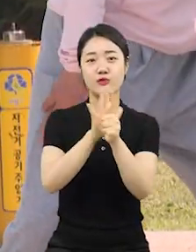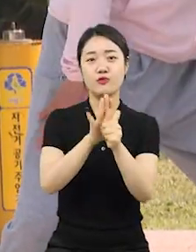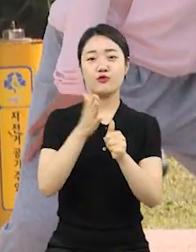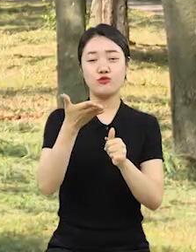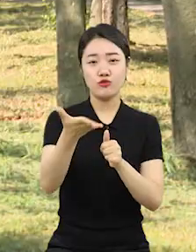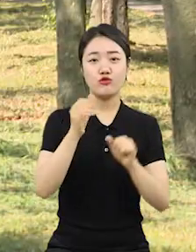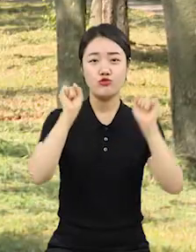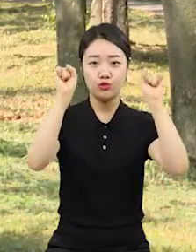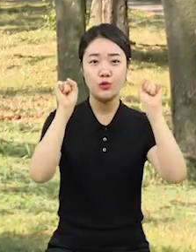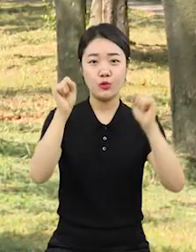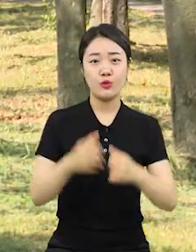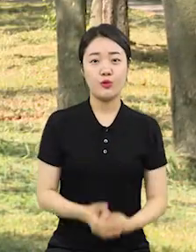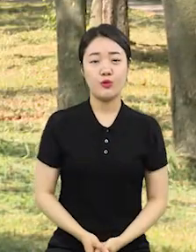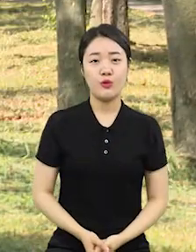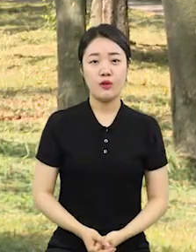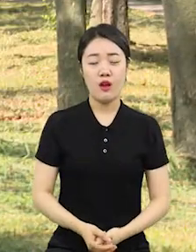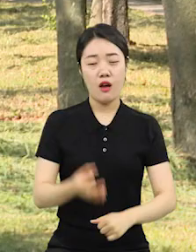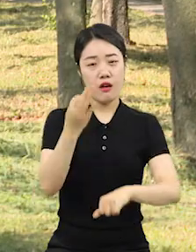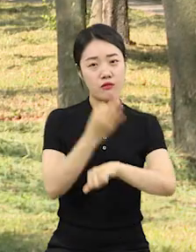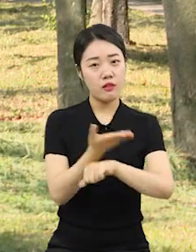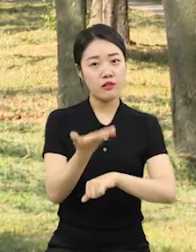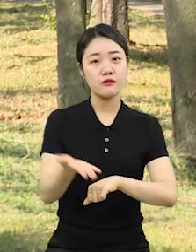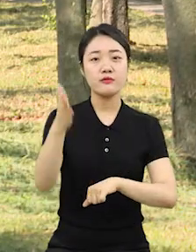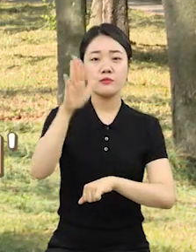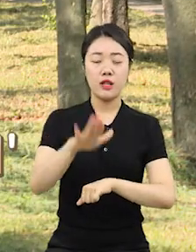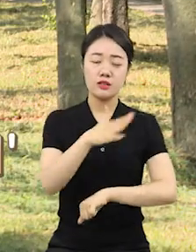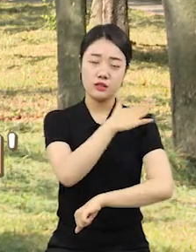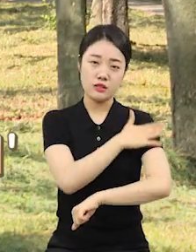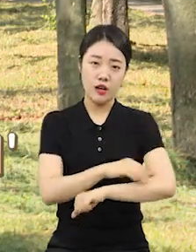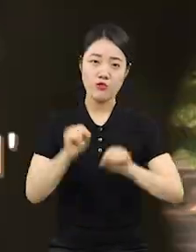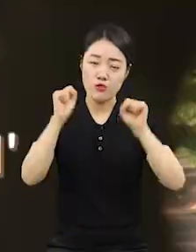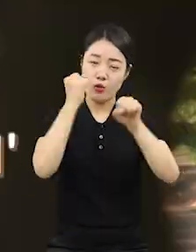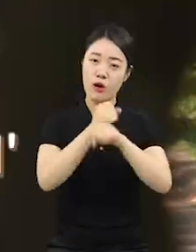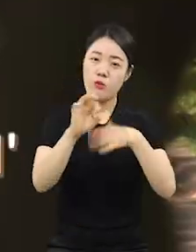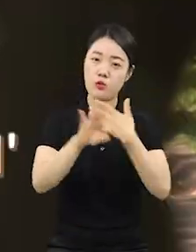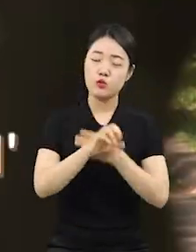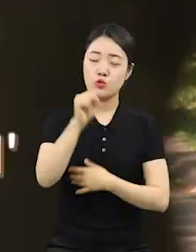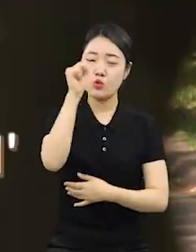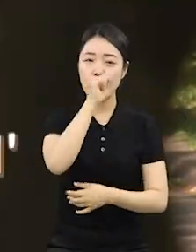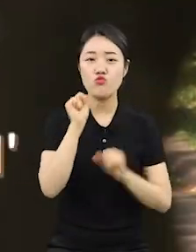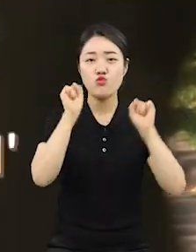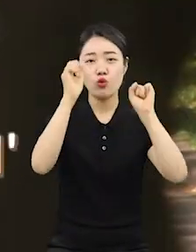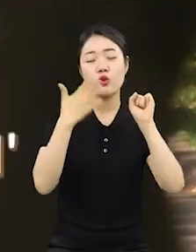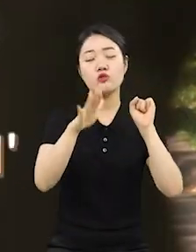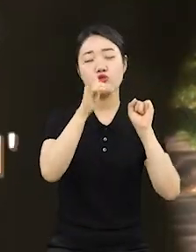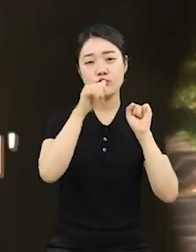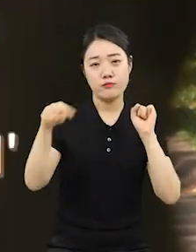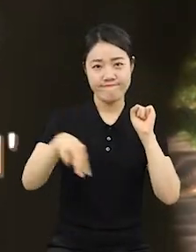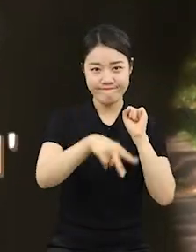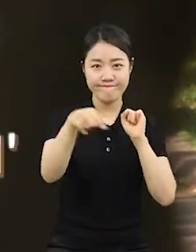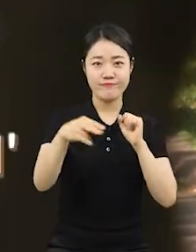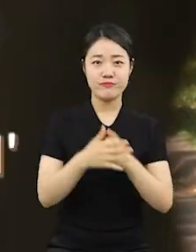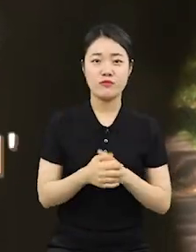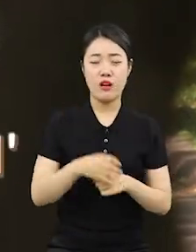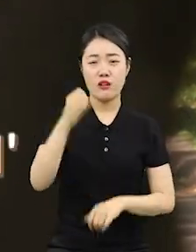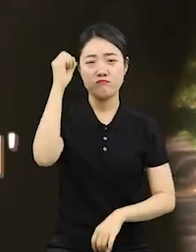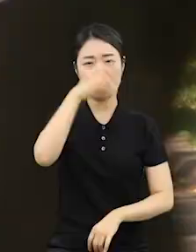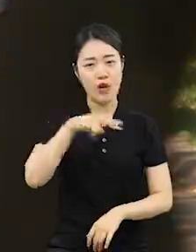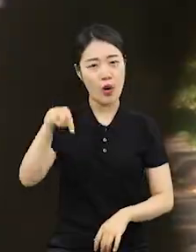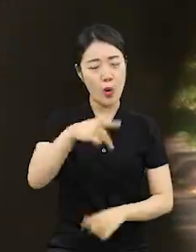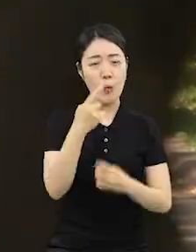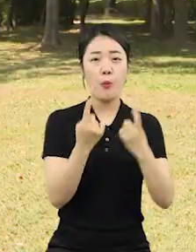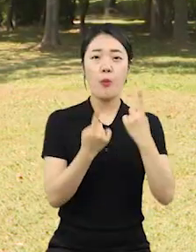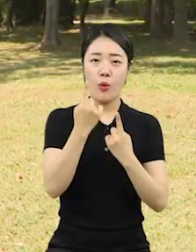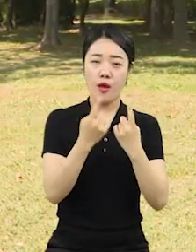합니다. 그래서 간단하지만 잘만 걸으면 최고의 운동이 될 수 있는 걷기. 단순히 걷는